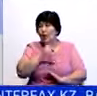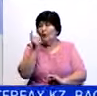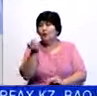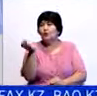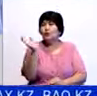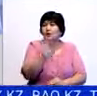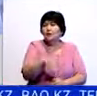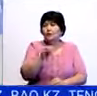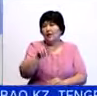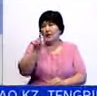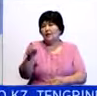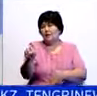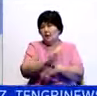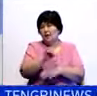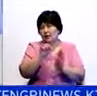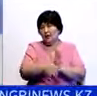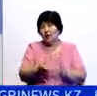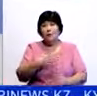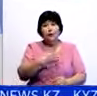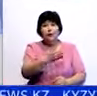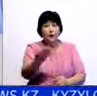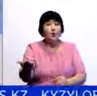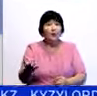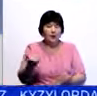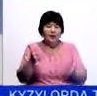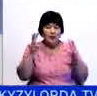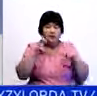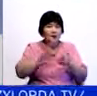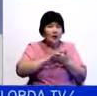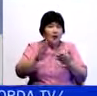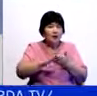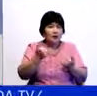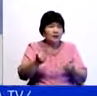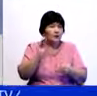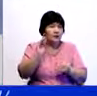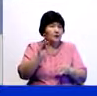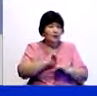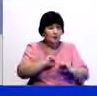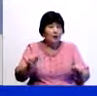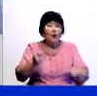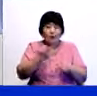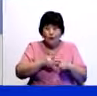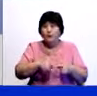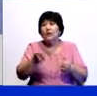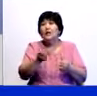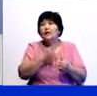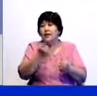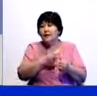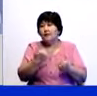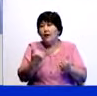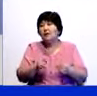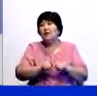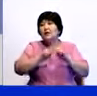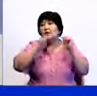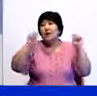адам атылған екен. Біз оларды ақтап жатырмыз. Оларға, олардың жаңағы есімдерін жарыққа